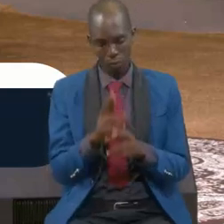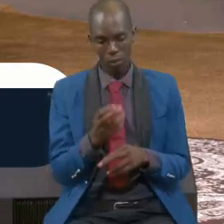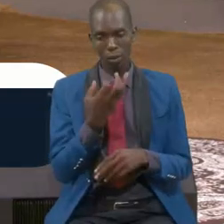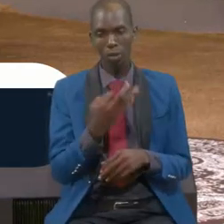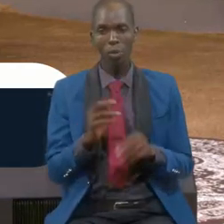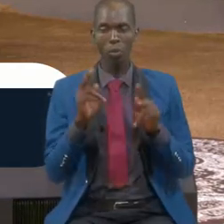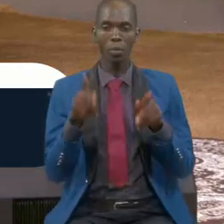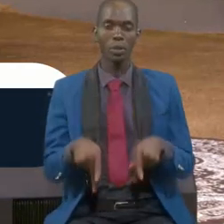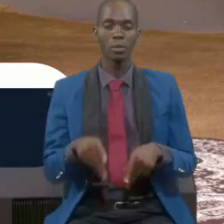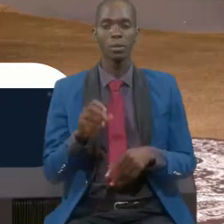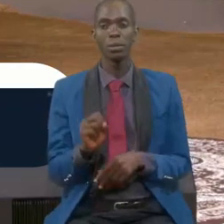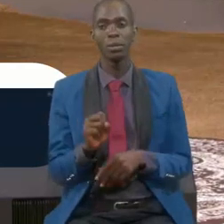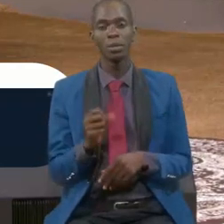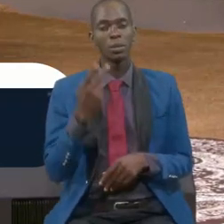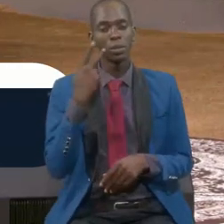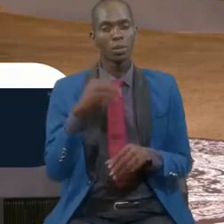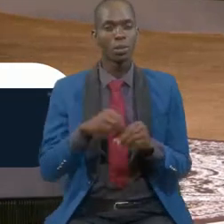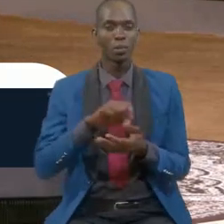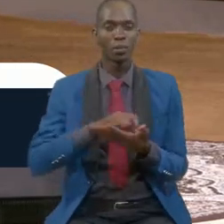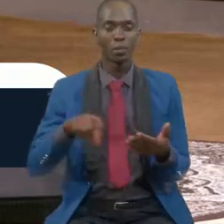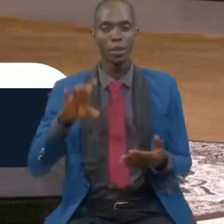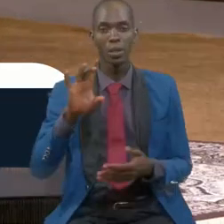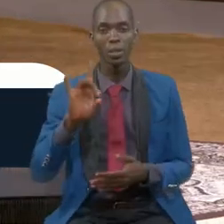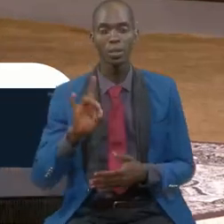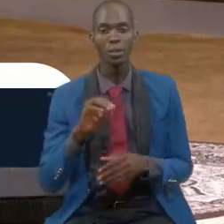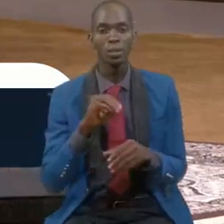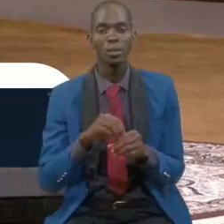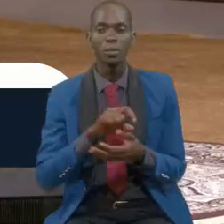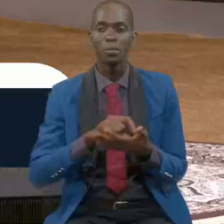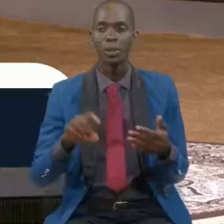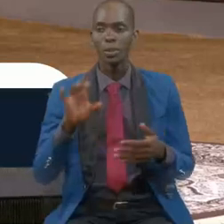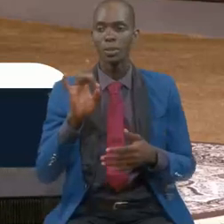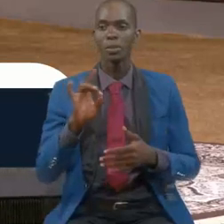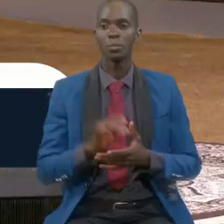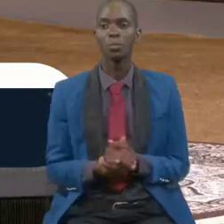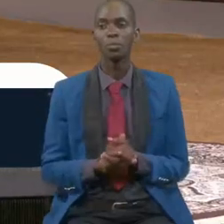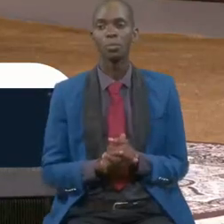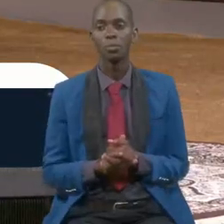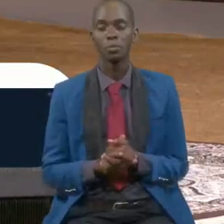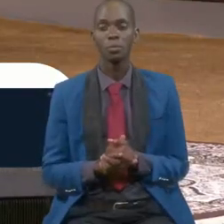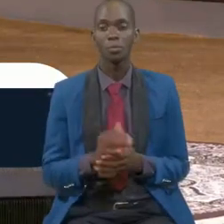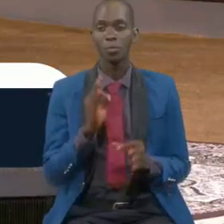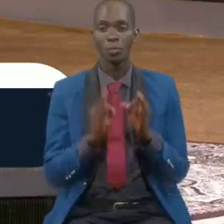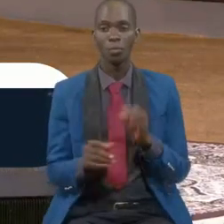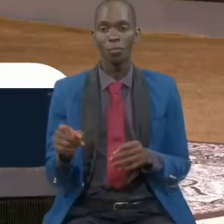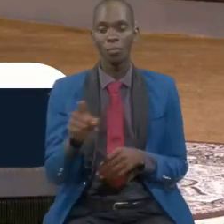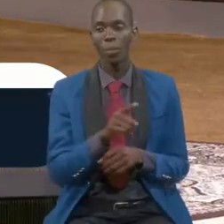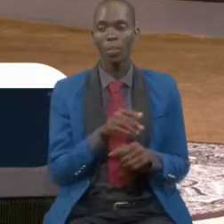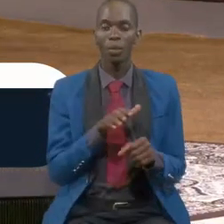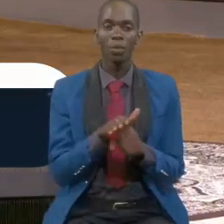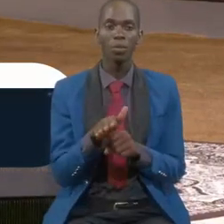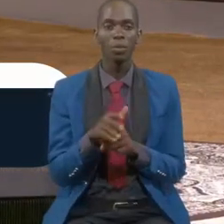Jésus-Christ soit exempte de toute acception de personne. Verset 8 dit, si